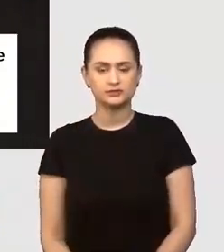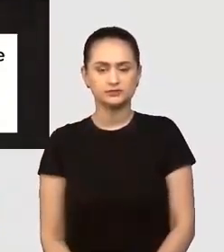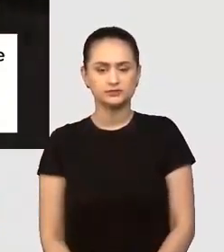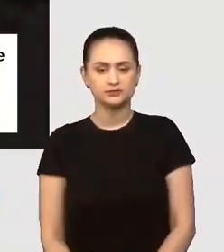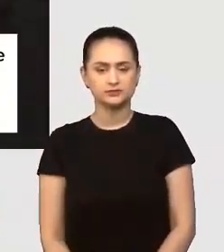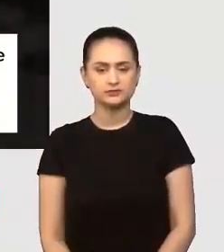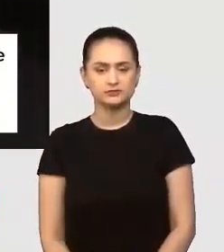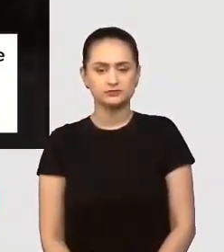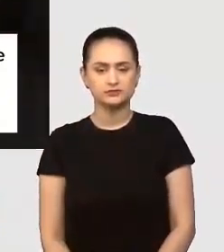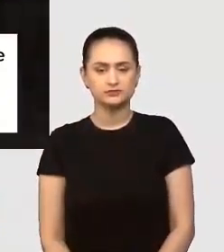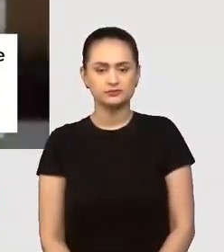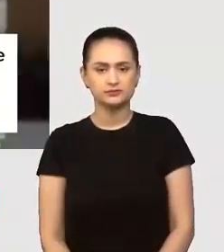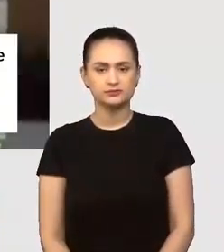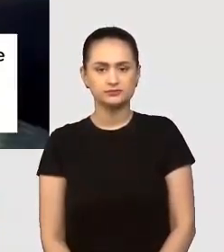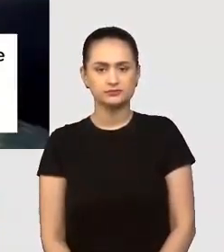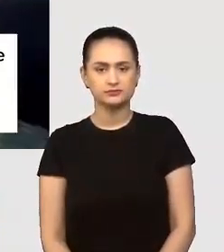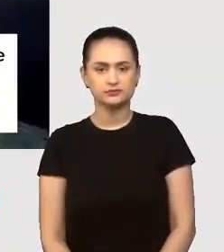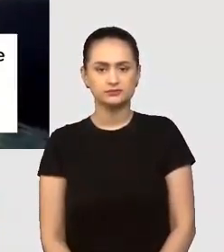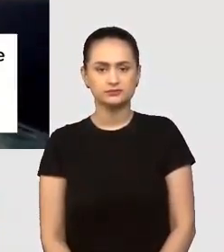crimă rușinoasă.